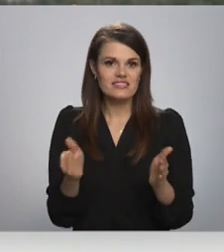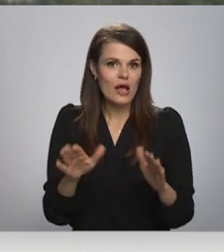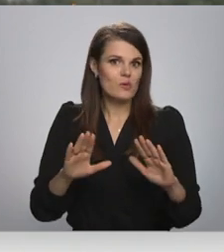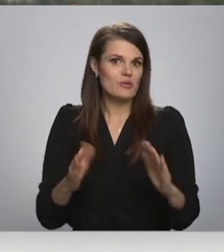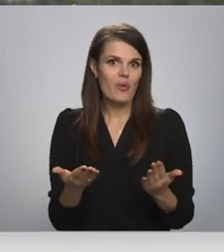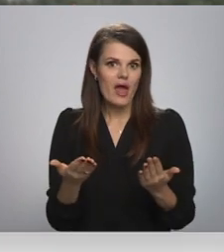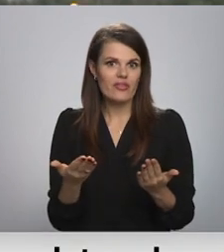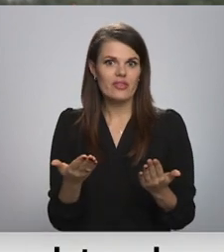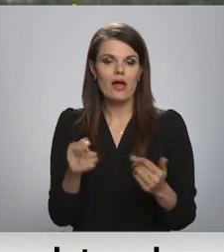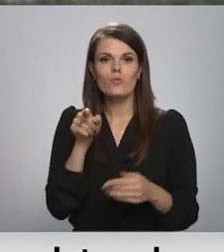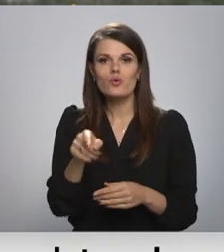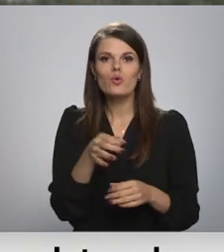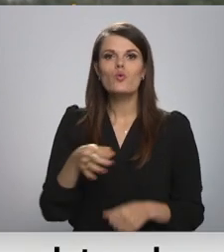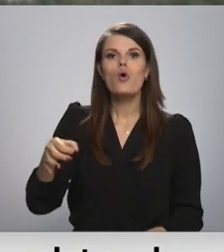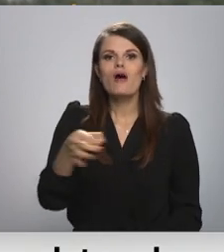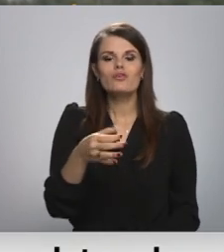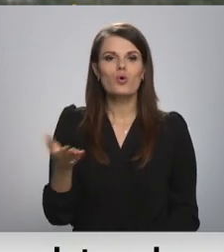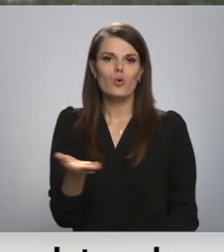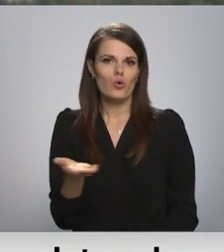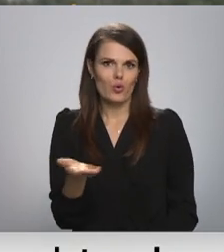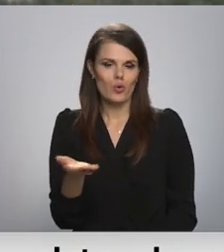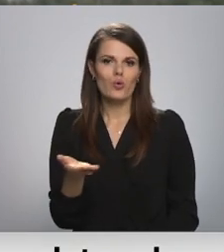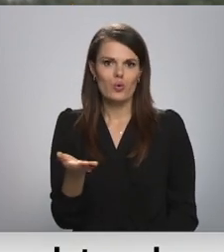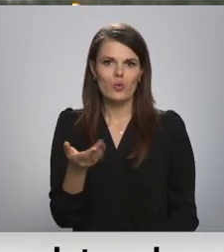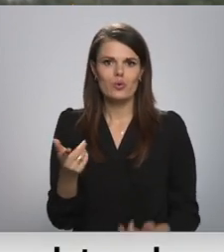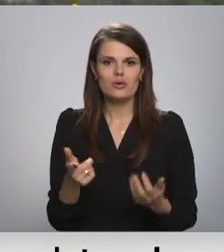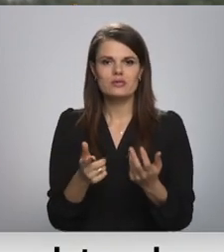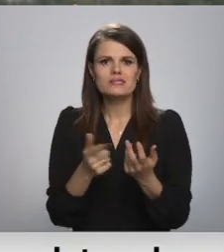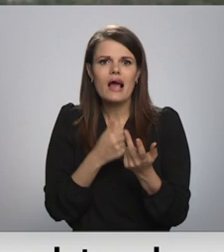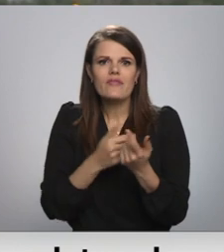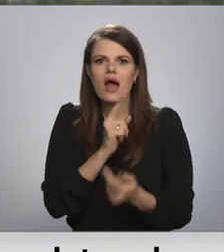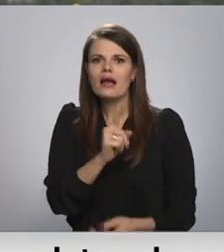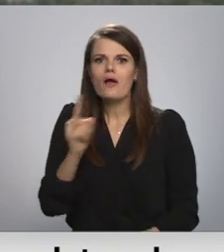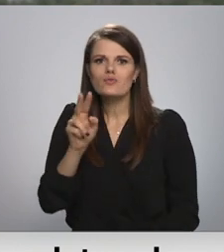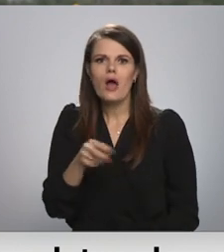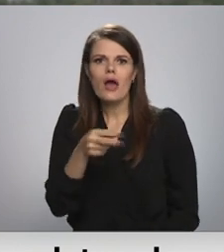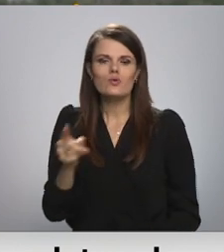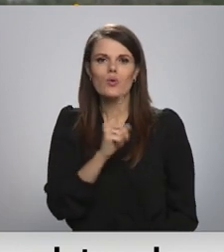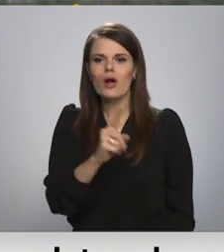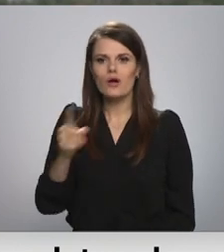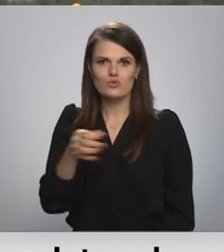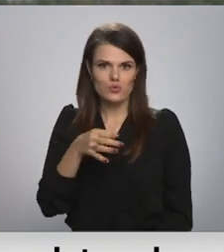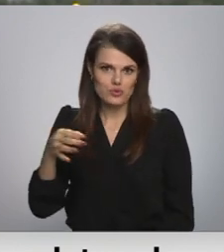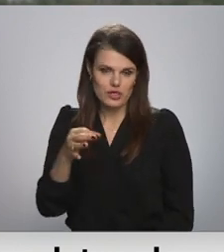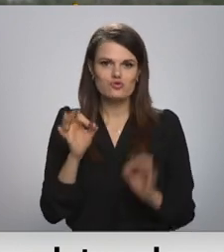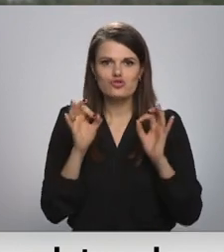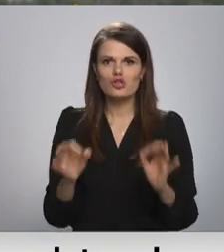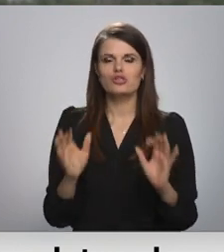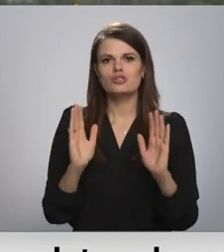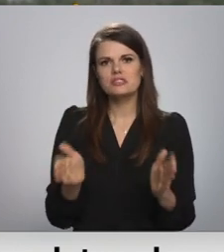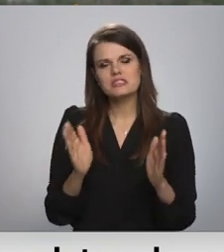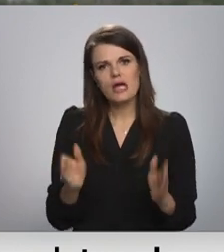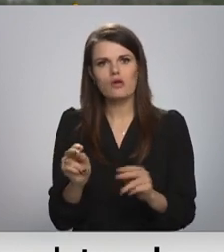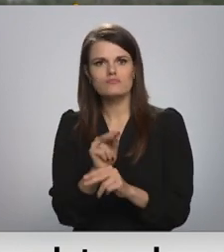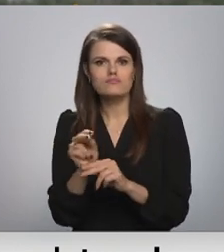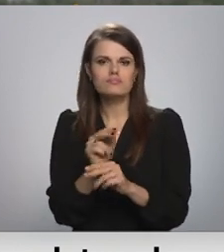Savukārt, tajos novados, kur faktiski skaita katru eiro un katru centu tieši ceļu uzturēšanā,